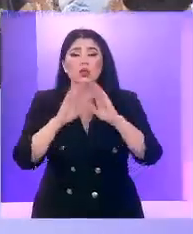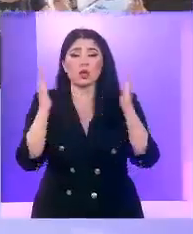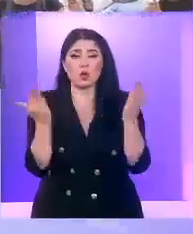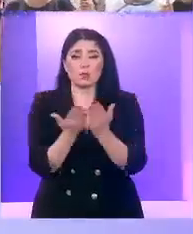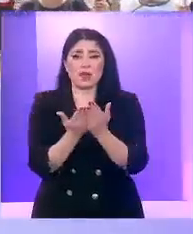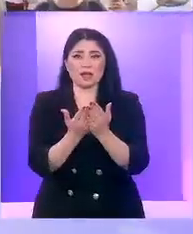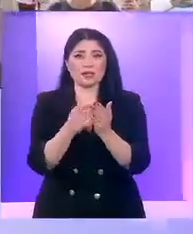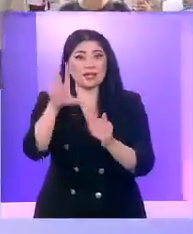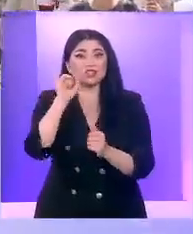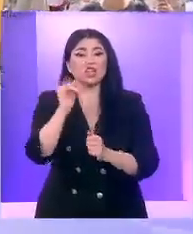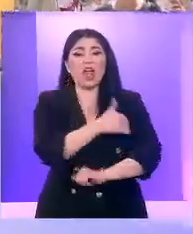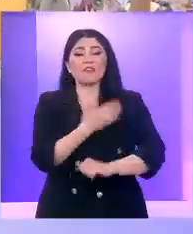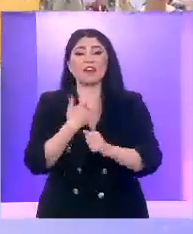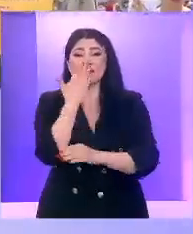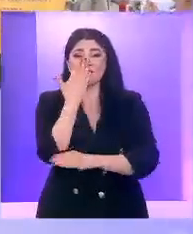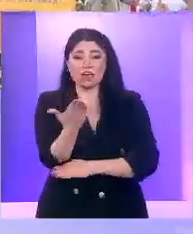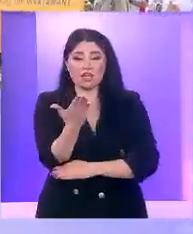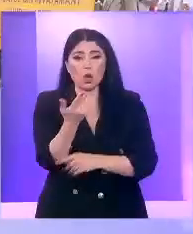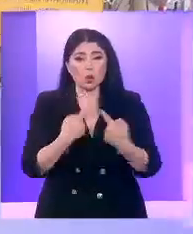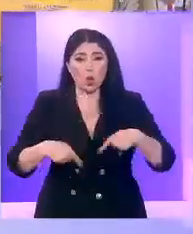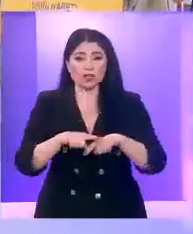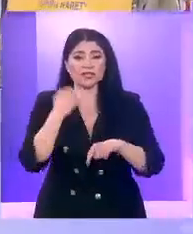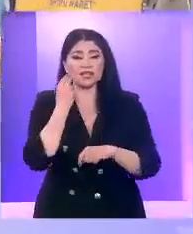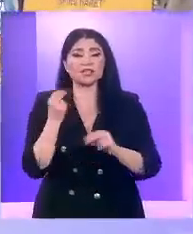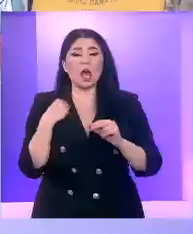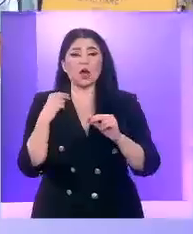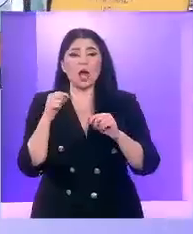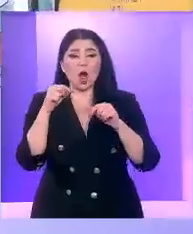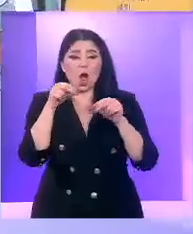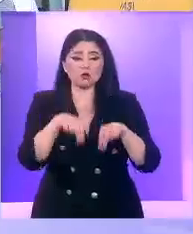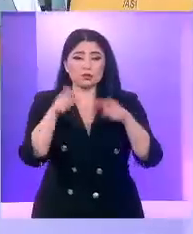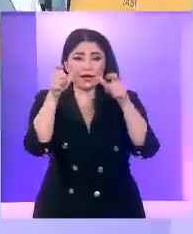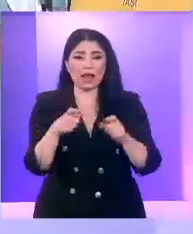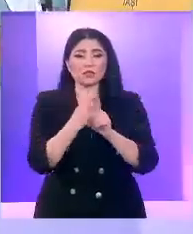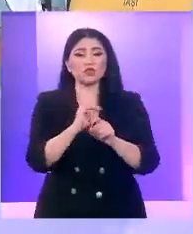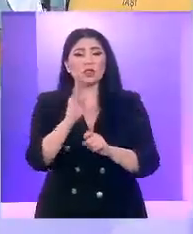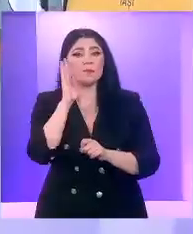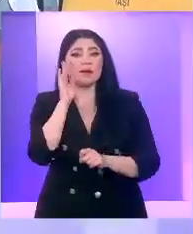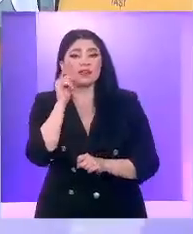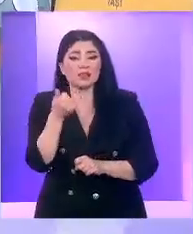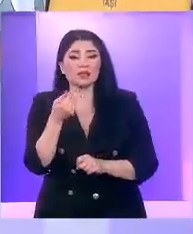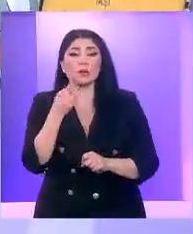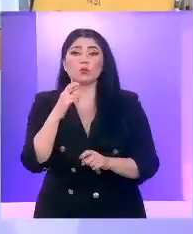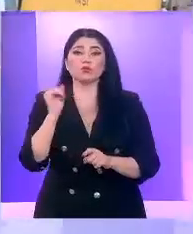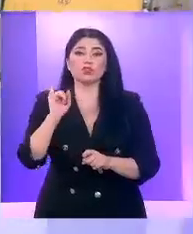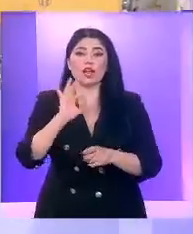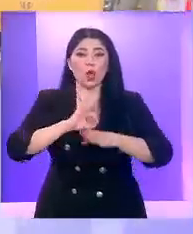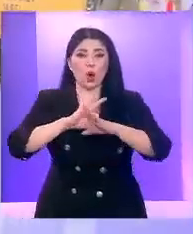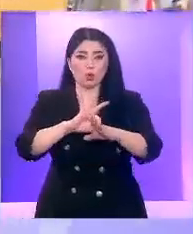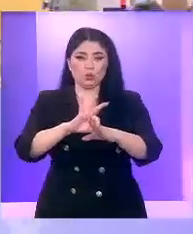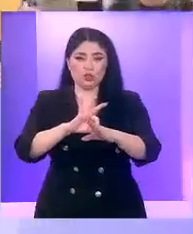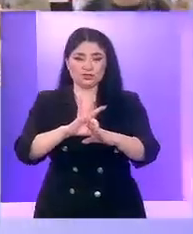reține și elevul care stă în fața noastră când venim la catedră și părintele care îl trimite la școală, dar și cei de sus care le